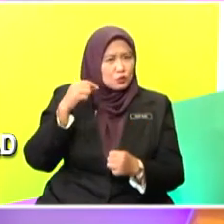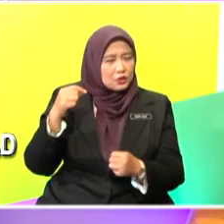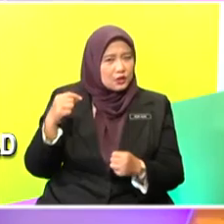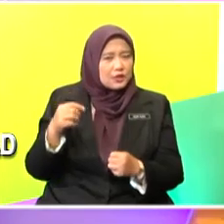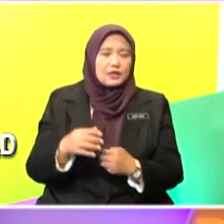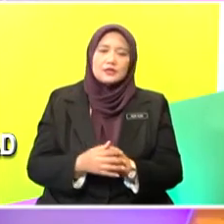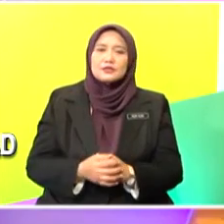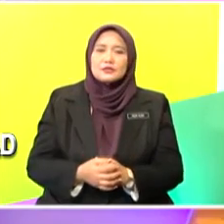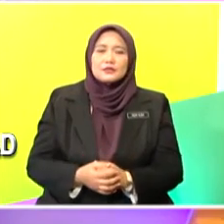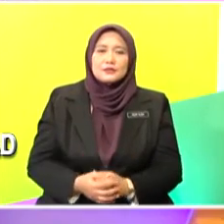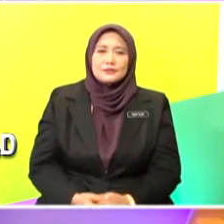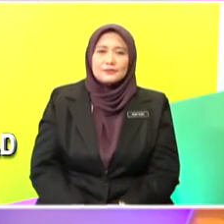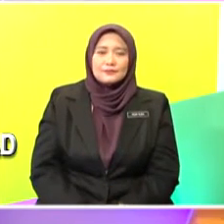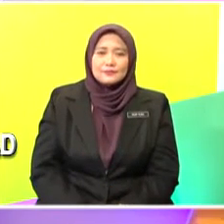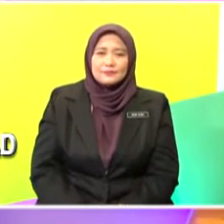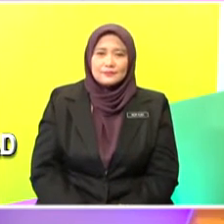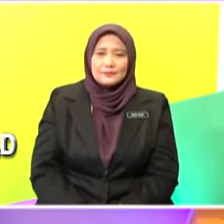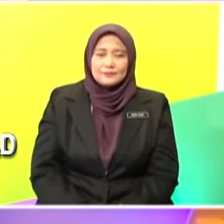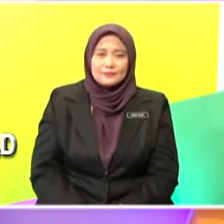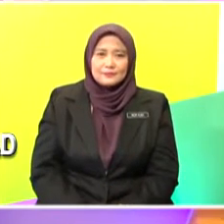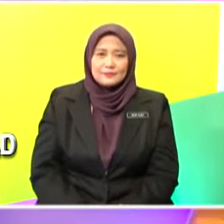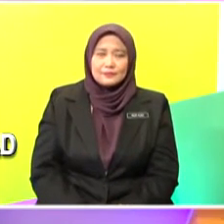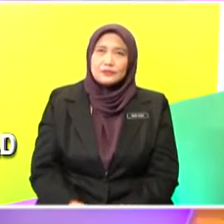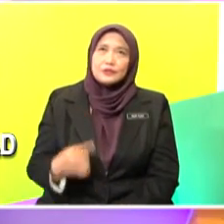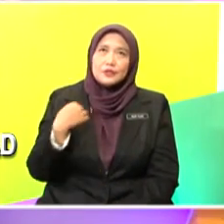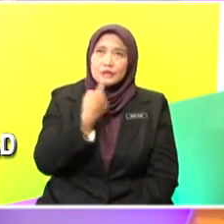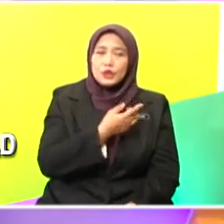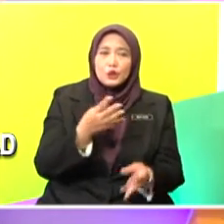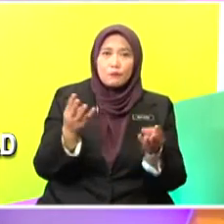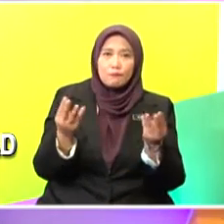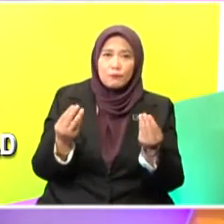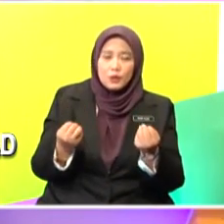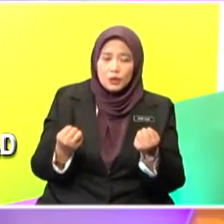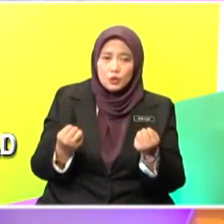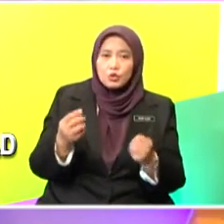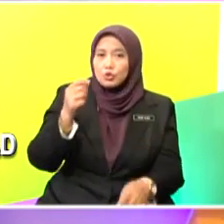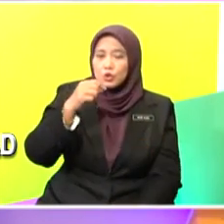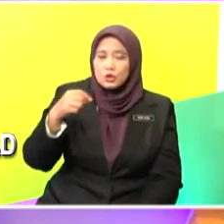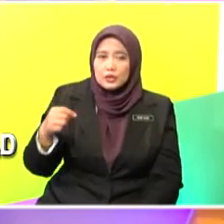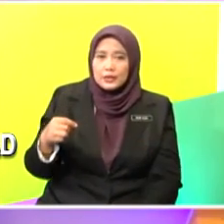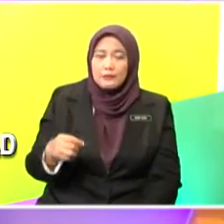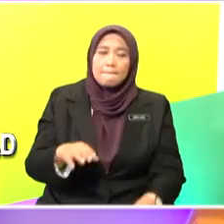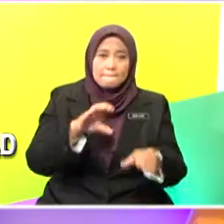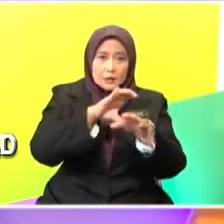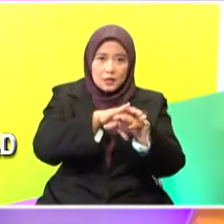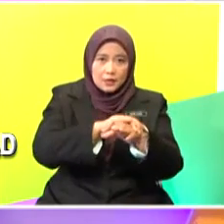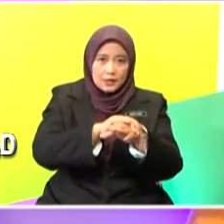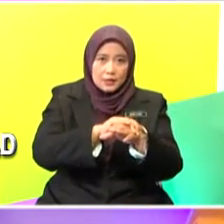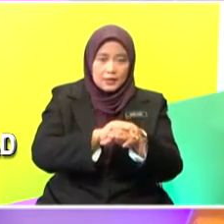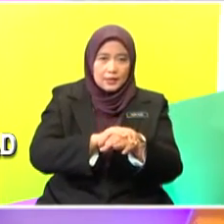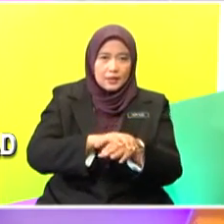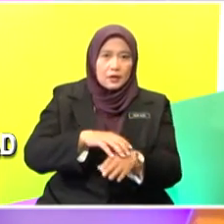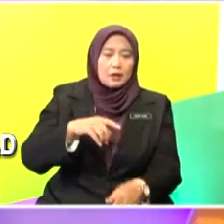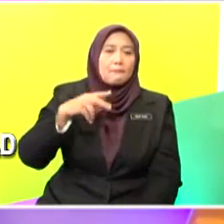boleh tulis dekat atas pasir. Sekarang kita nak tulis pegang marker pen. Okey, jadi saya kena berpindah ke sana lah